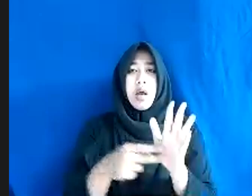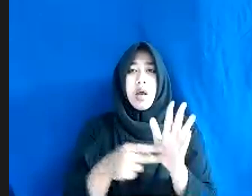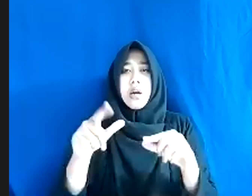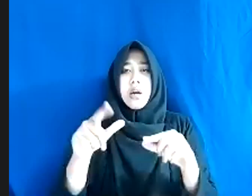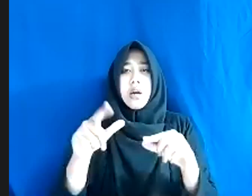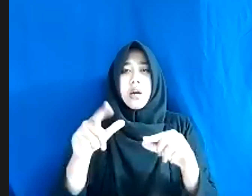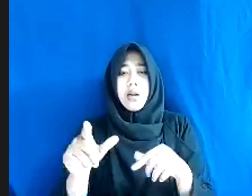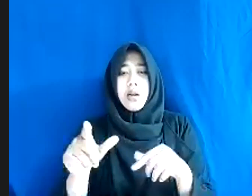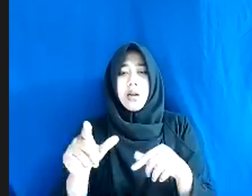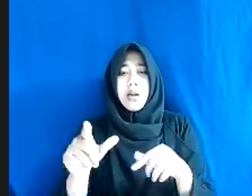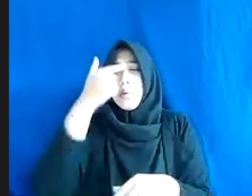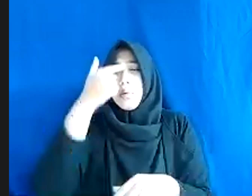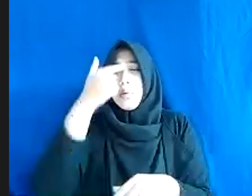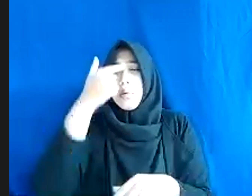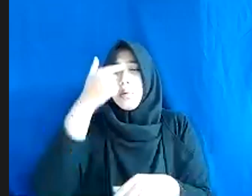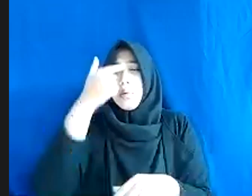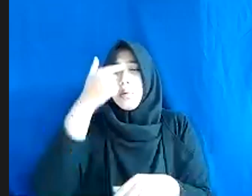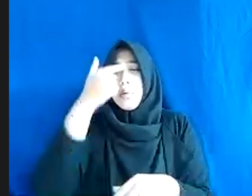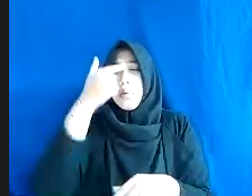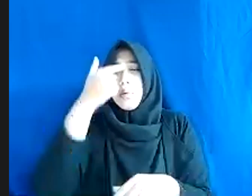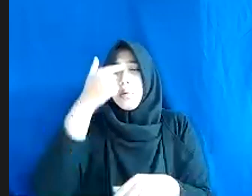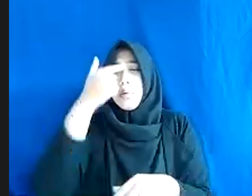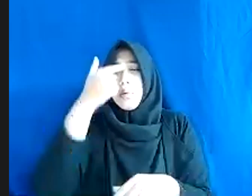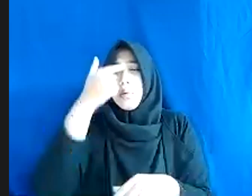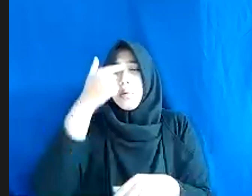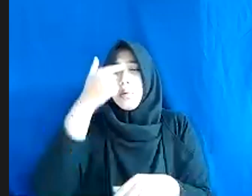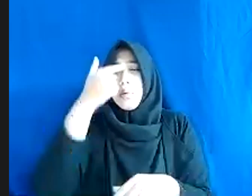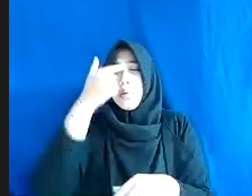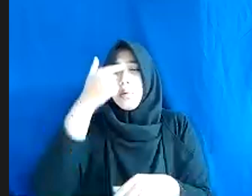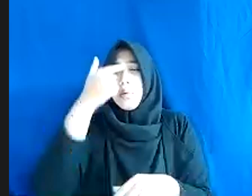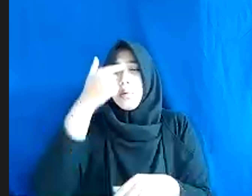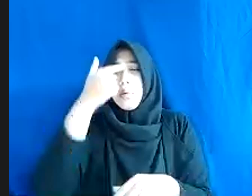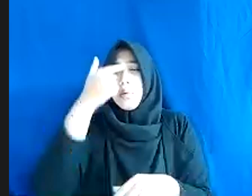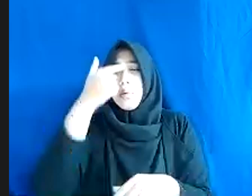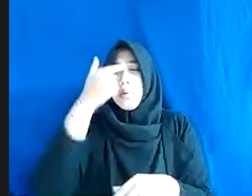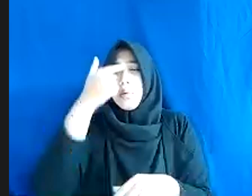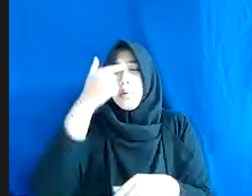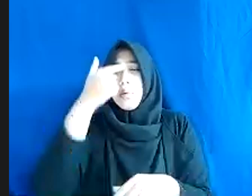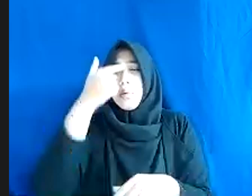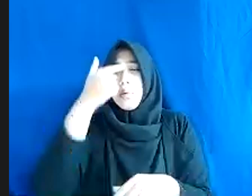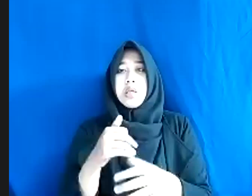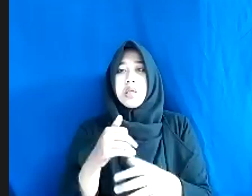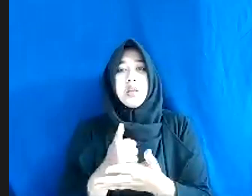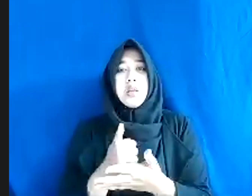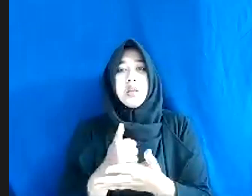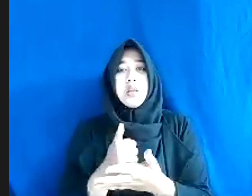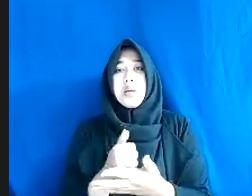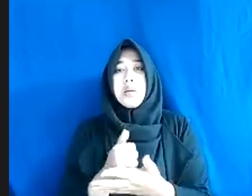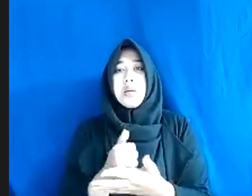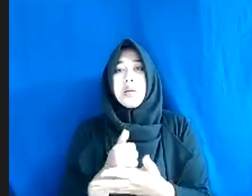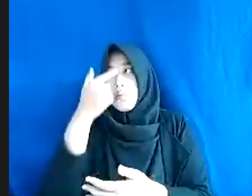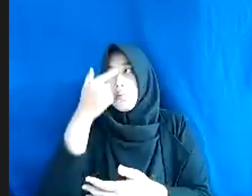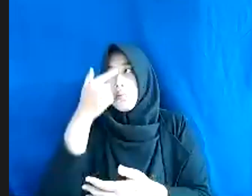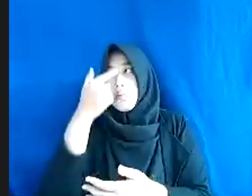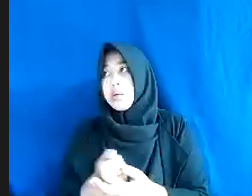visi kita sebagai manusia yang sesungguhnya dalam bernegara ini yang menjadi penting untuk kita kedepankan. Begitu Ibu Nur, saya